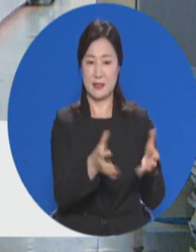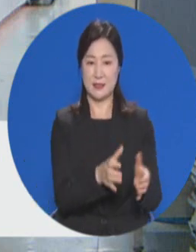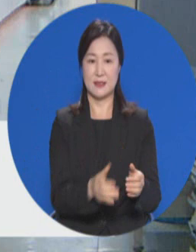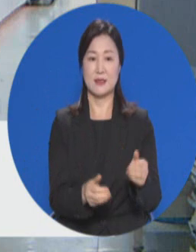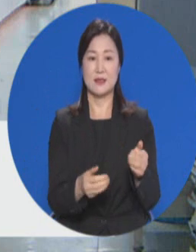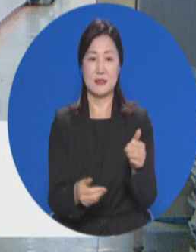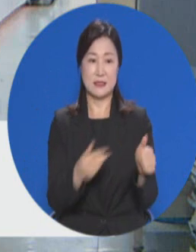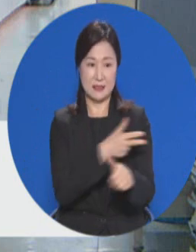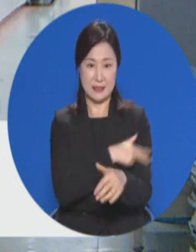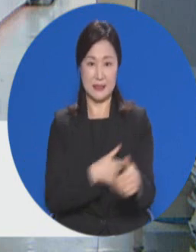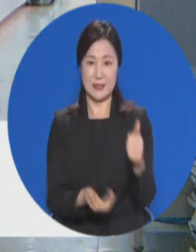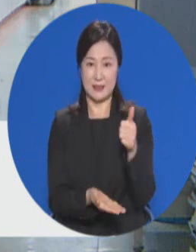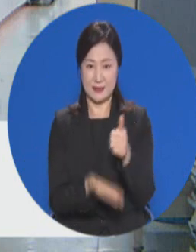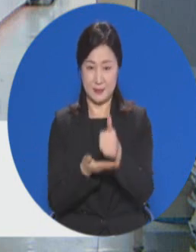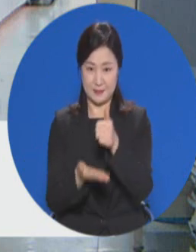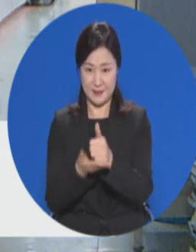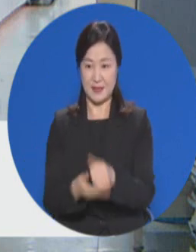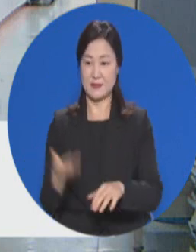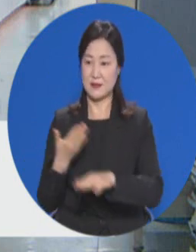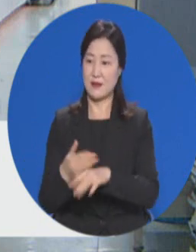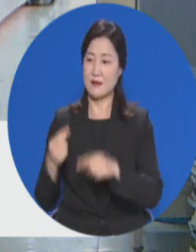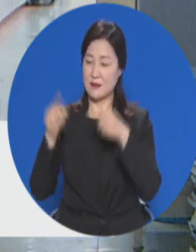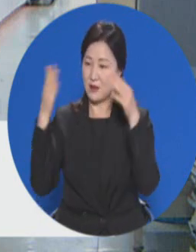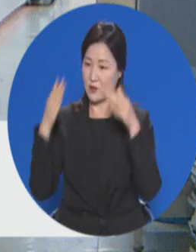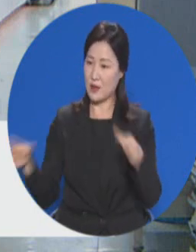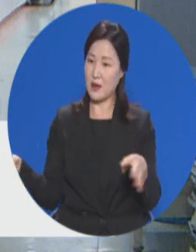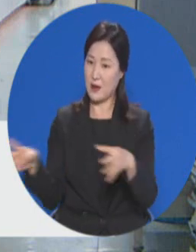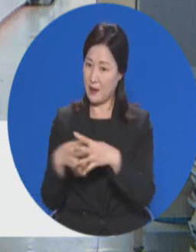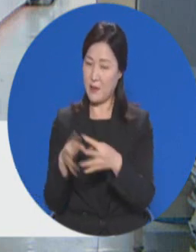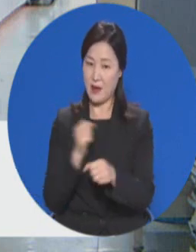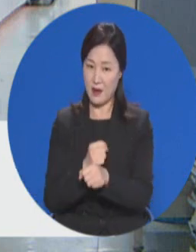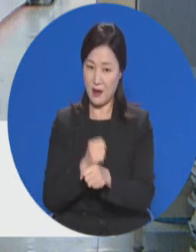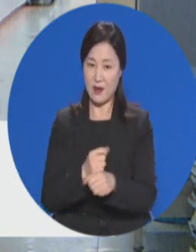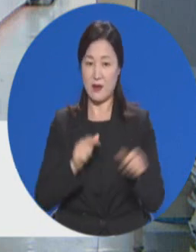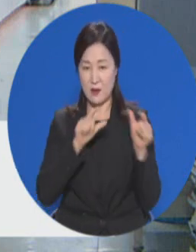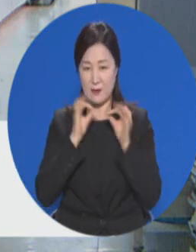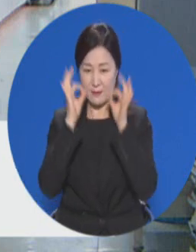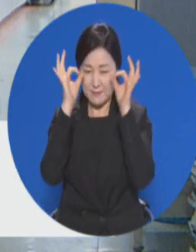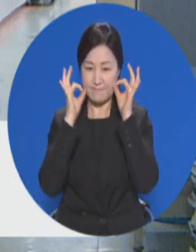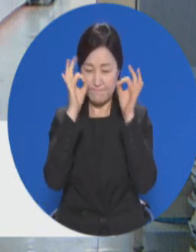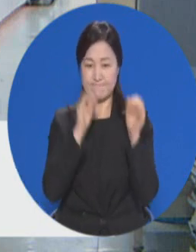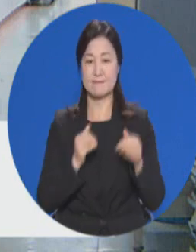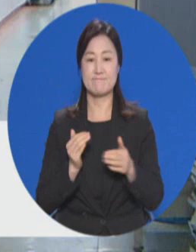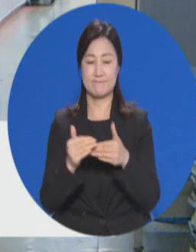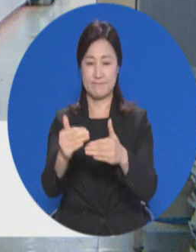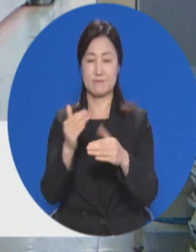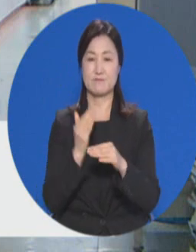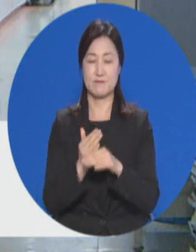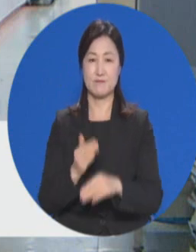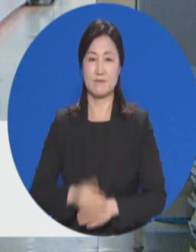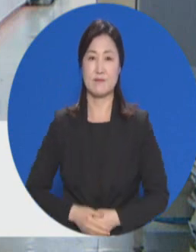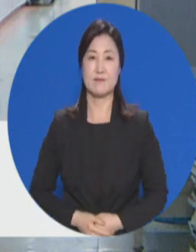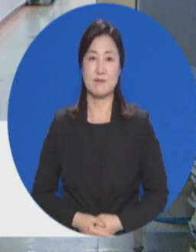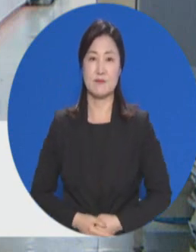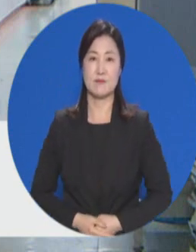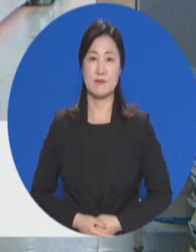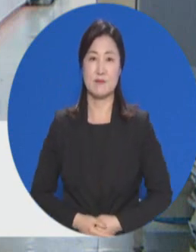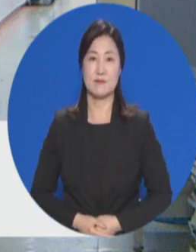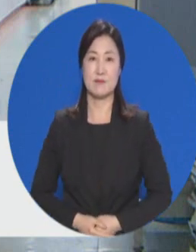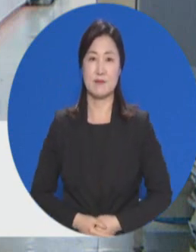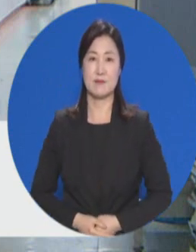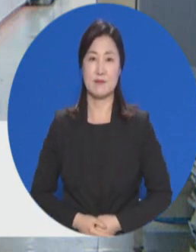이사장으로 추대했고 타 대학과의 합병 등 다양한 변화를 시도해 학교 살리기에 박차를 가할 계획입니다. 조희원